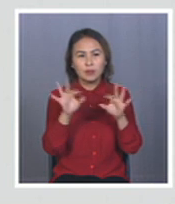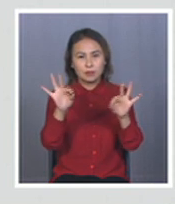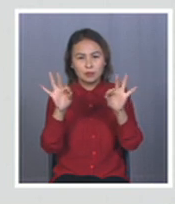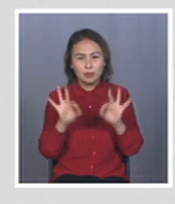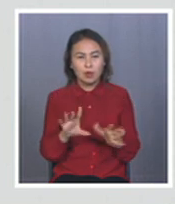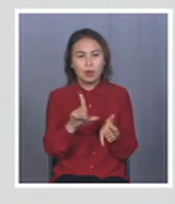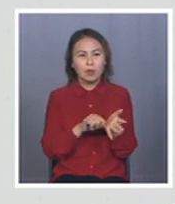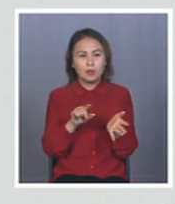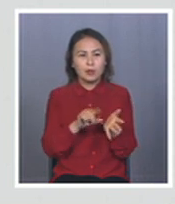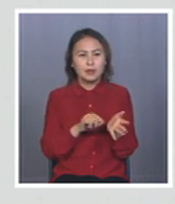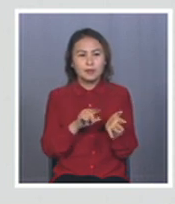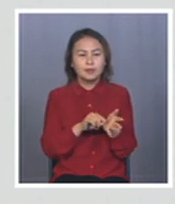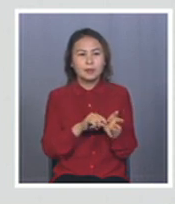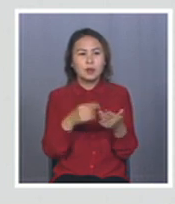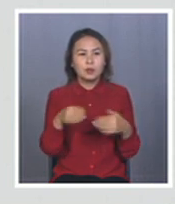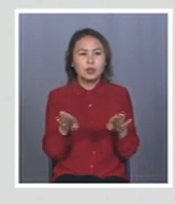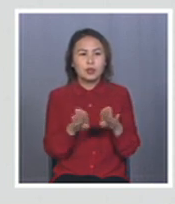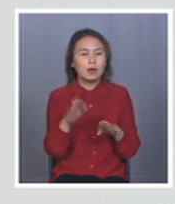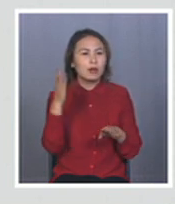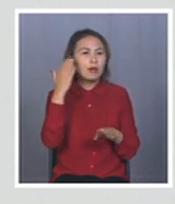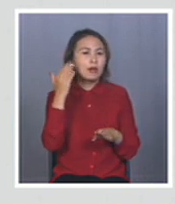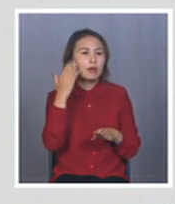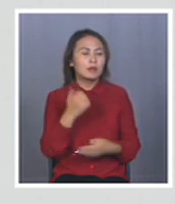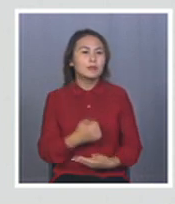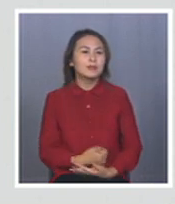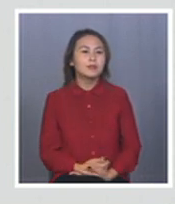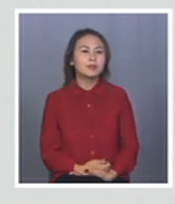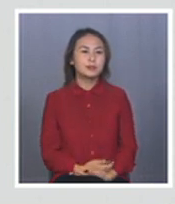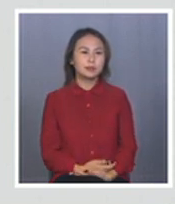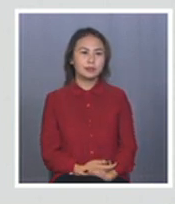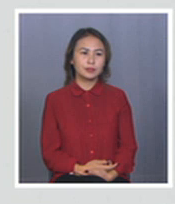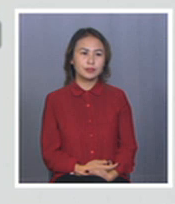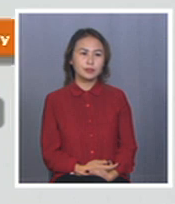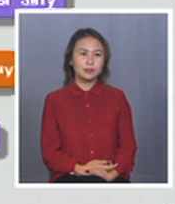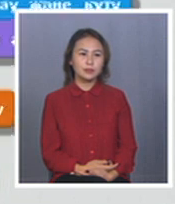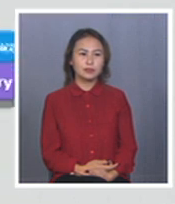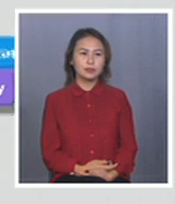көшірмелейміз. Бұл біздің жұмысты жеңілдетуге мүмкіндік береді.